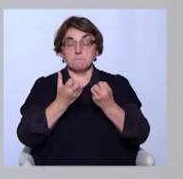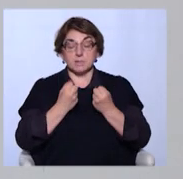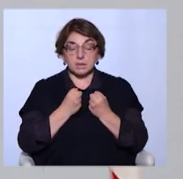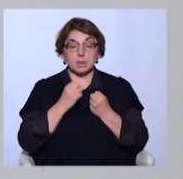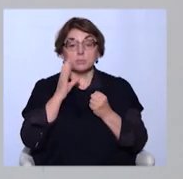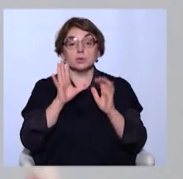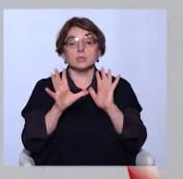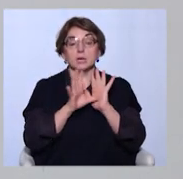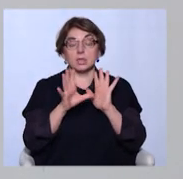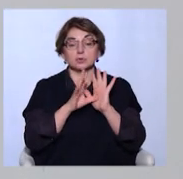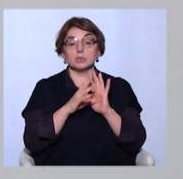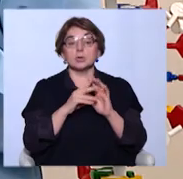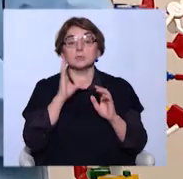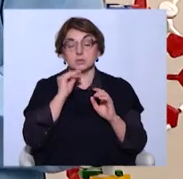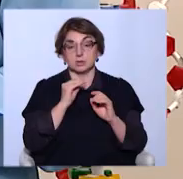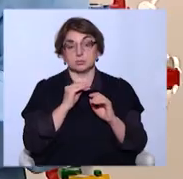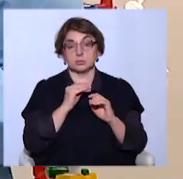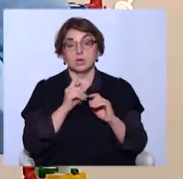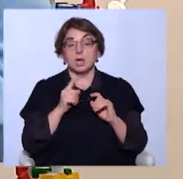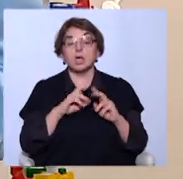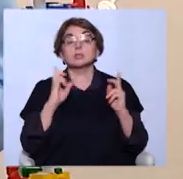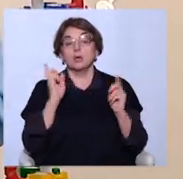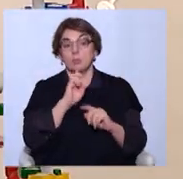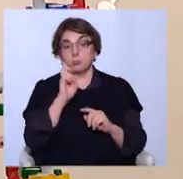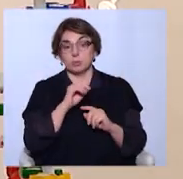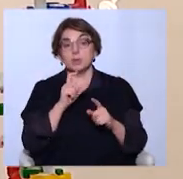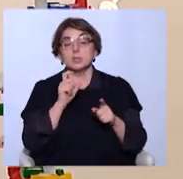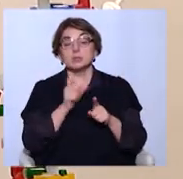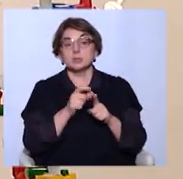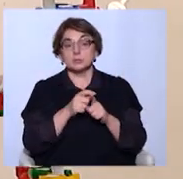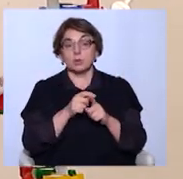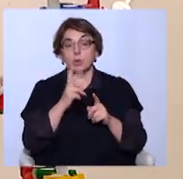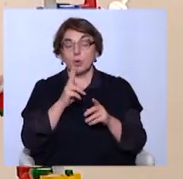შეძენილი ელექტრონების, ანუ მიიერთებული ელექტრონების რიცხვს. და ეს ბუნებრივია, თქვენ თუ